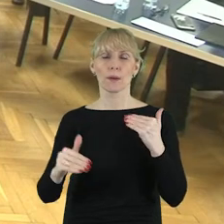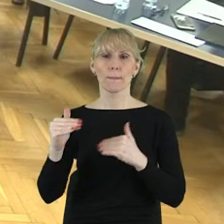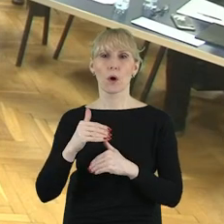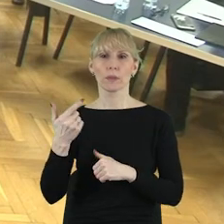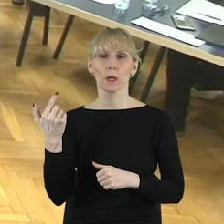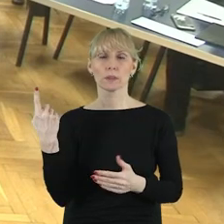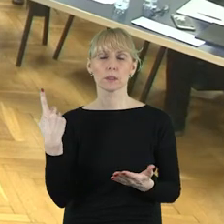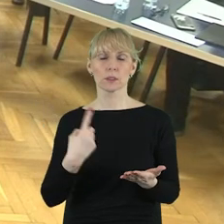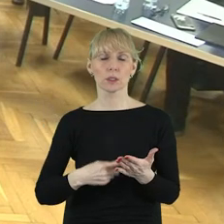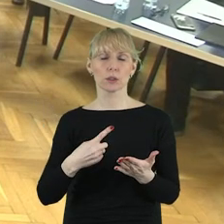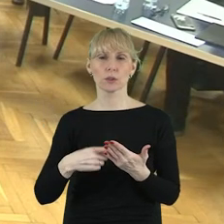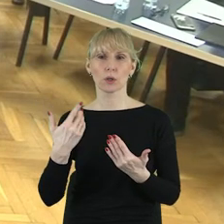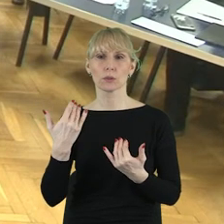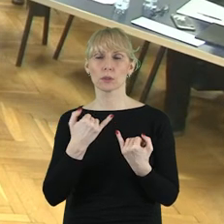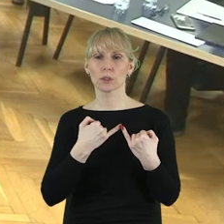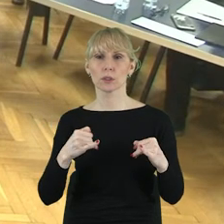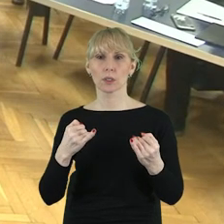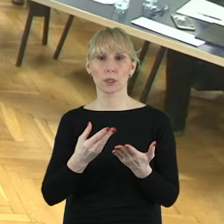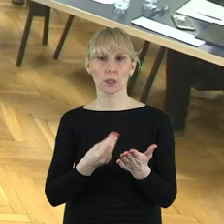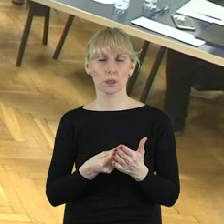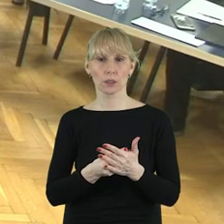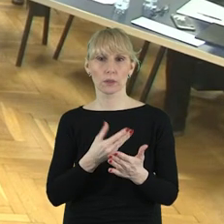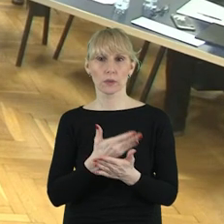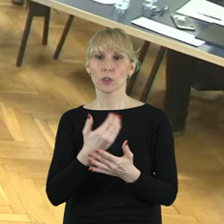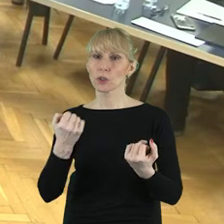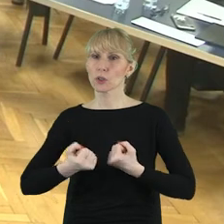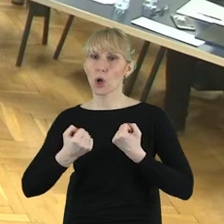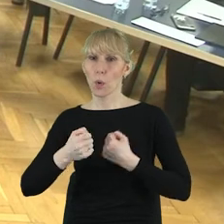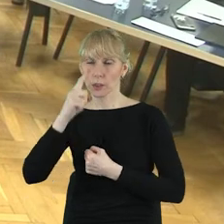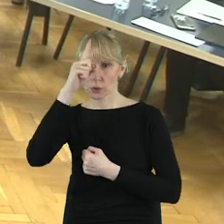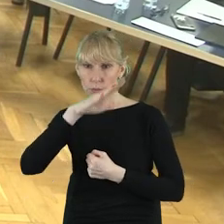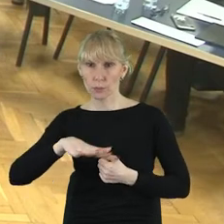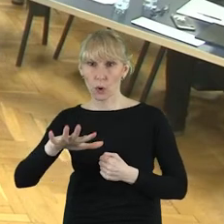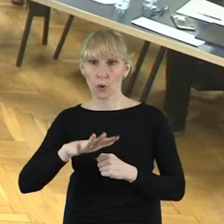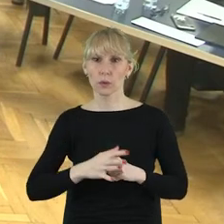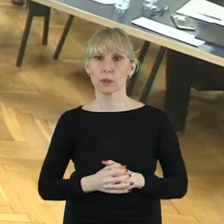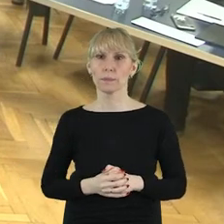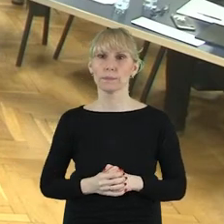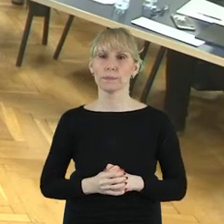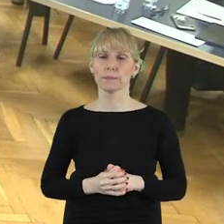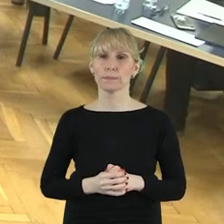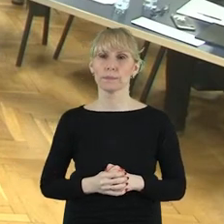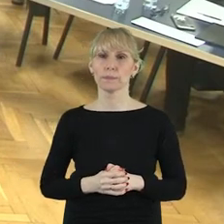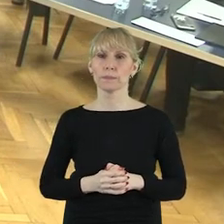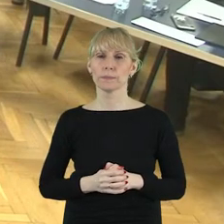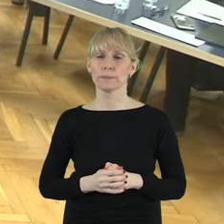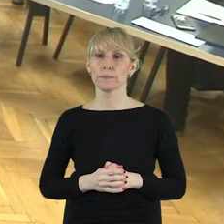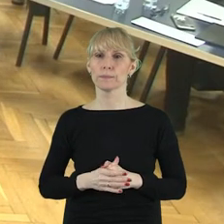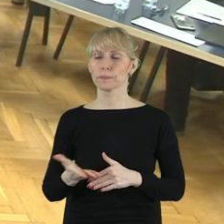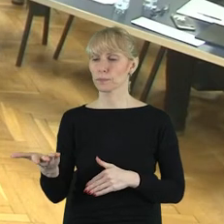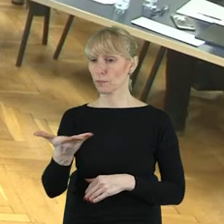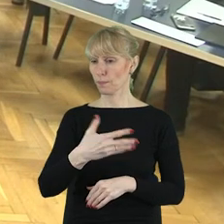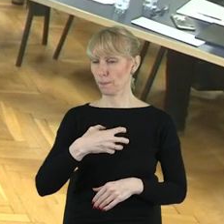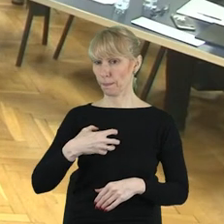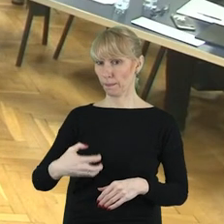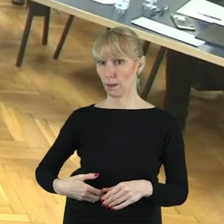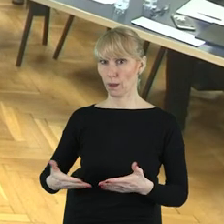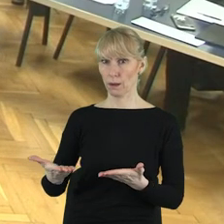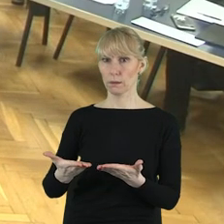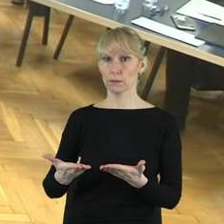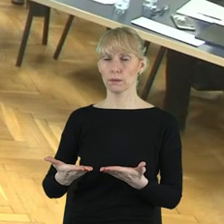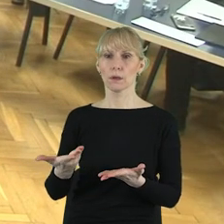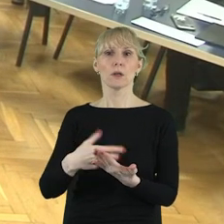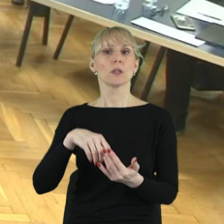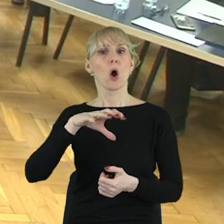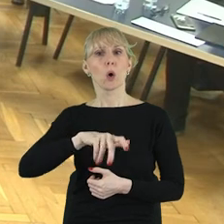ponad 1000 dużych inwestycji, 2500 mniejszych projektów i działań społecznych. Szanowna pani przewodnicząca, panie marszałku, czym